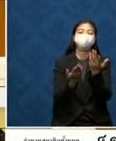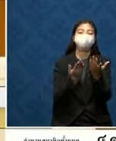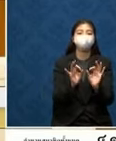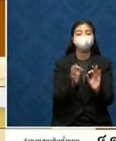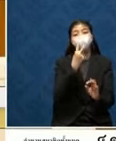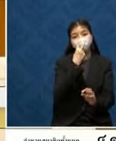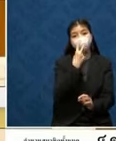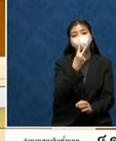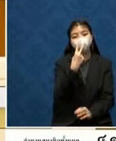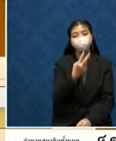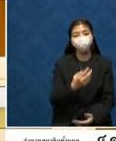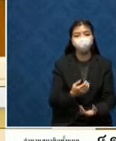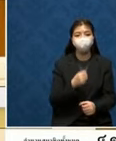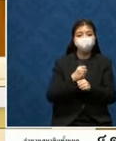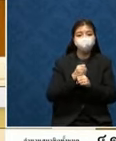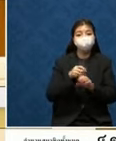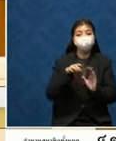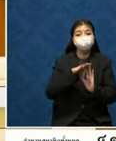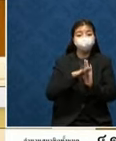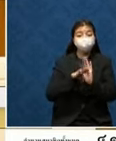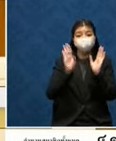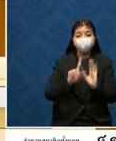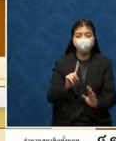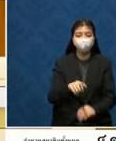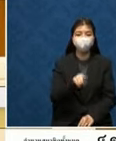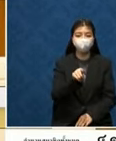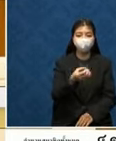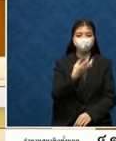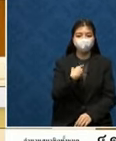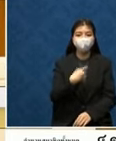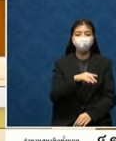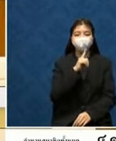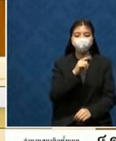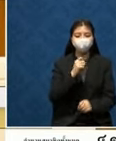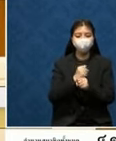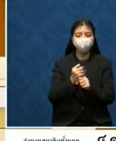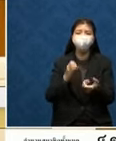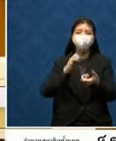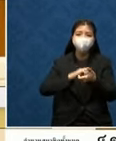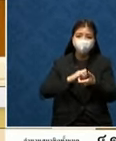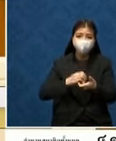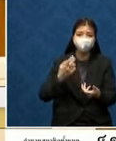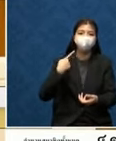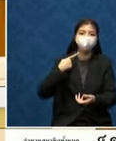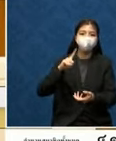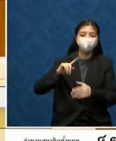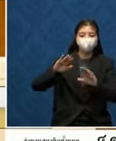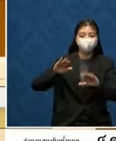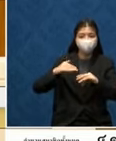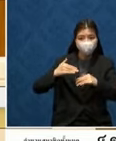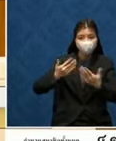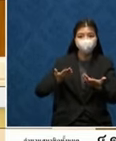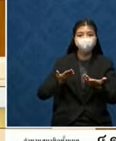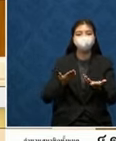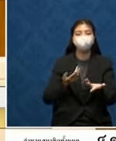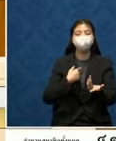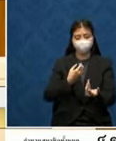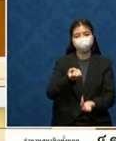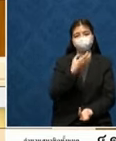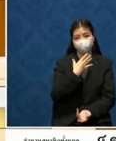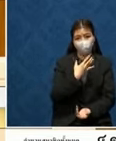เ้าทำงานอะไรกันบ้างท่านถ้าท่านอ้างว่ามันมีคนร่วมมือมีคนได้ประโยชน์ก็แจ้ง